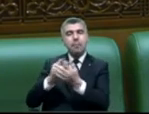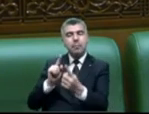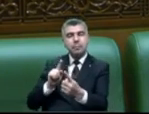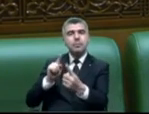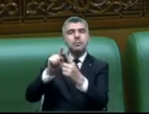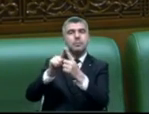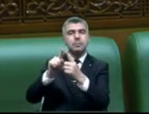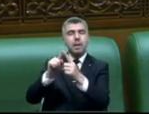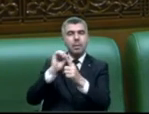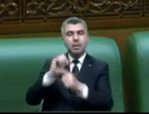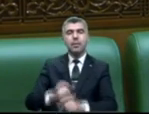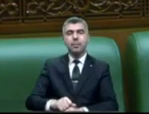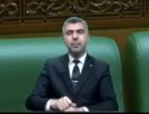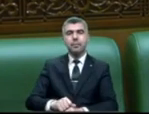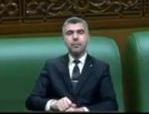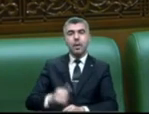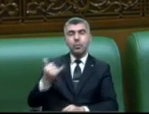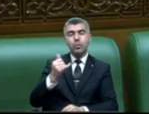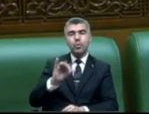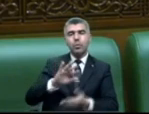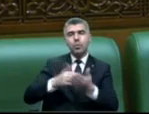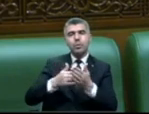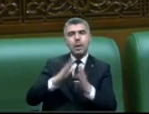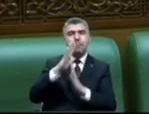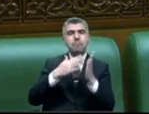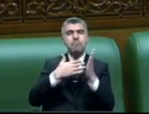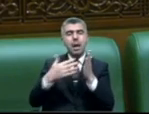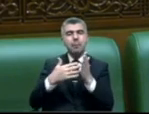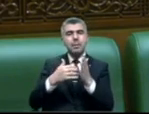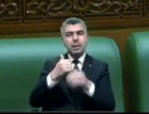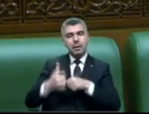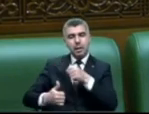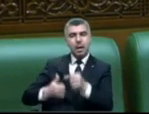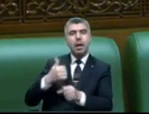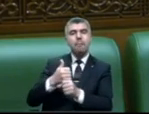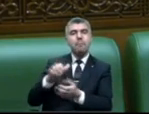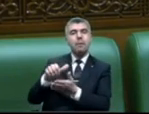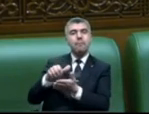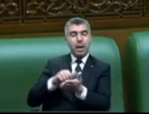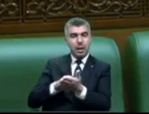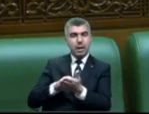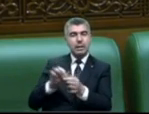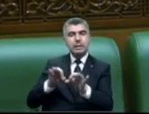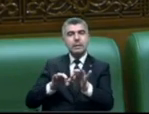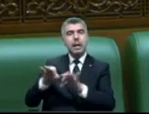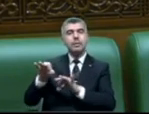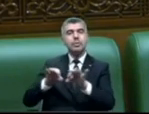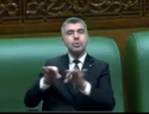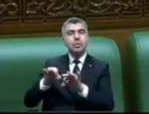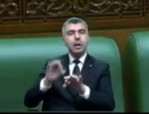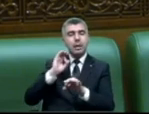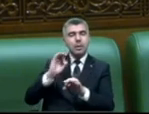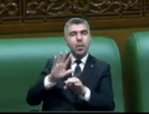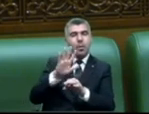من الفلاحين ومربي الماشية، وما هي مآل هذا البرنامج في السنة الفلاحية الحالية، وما هي استراتيجية الحكومة لإفراز